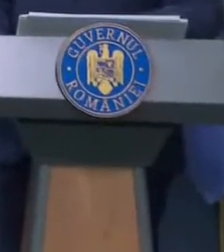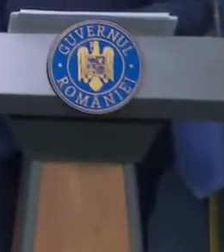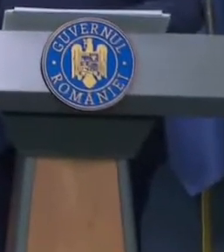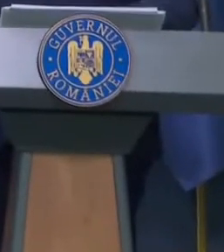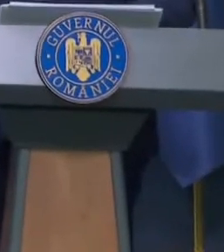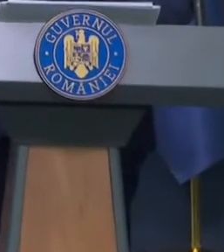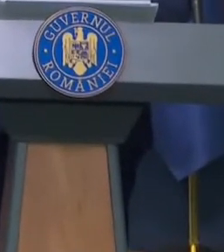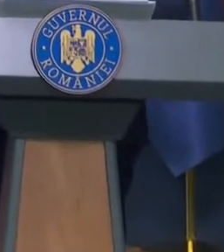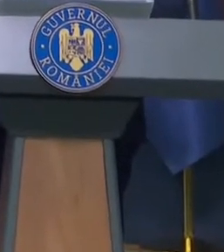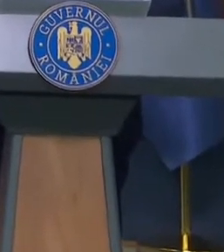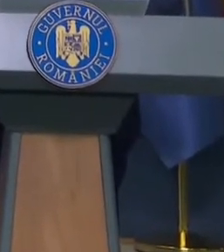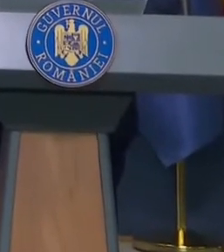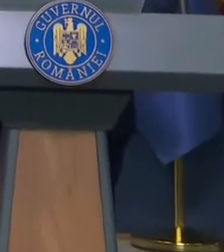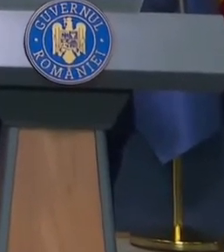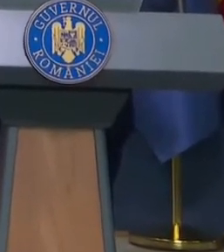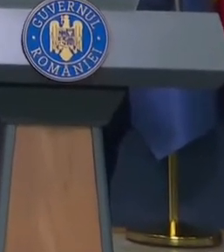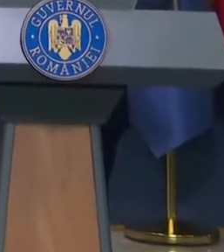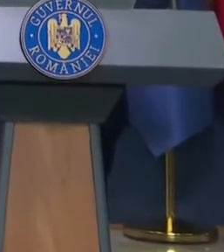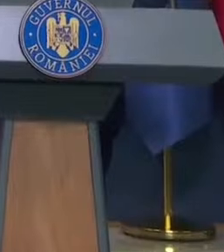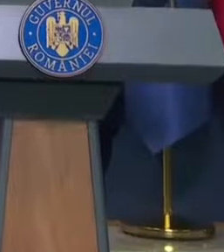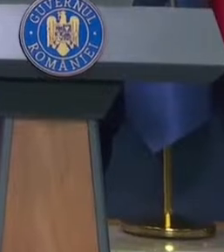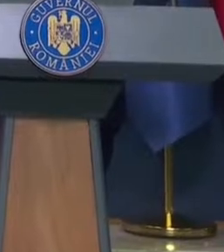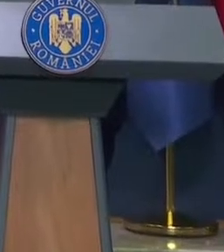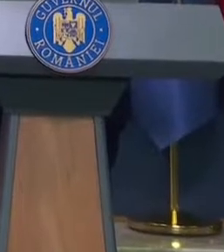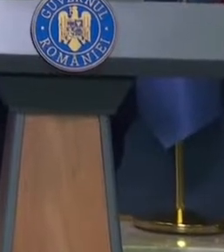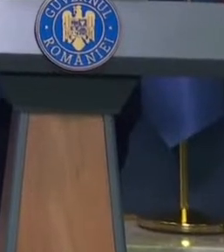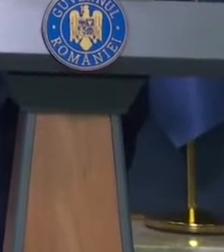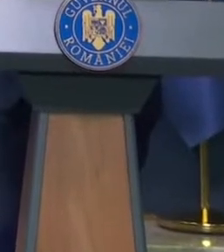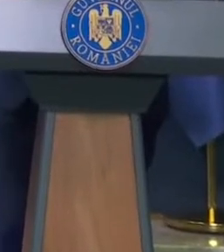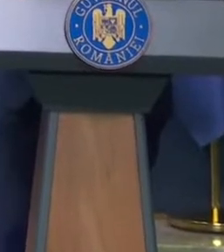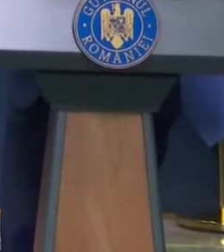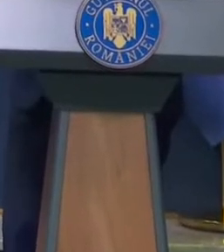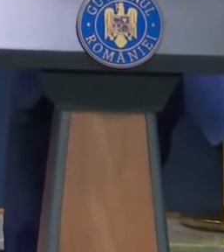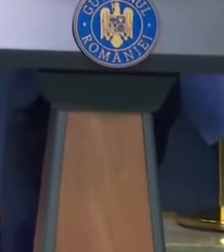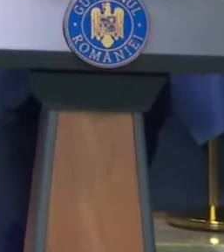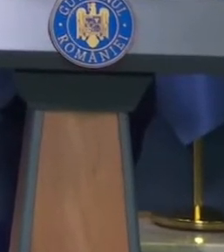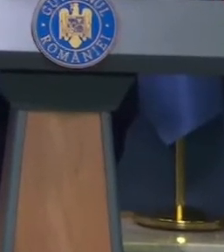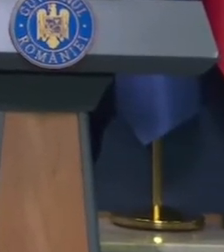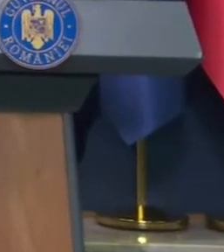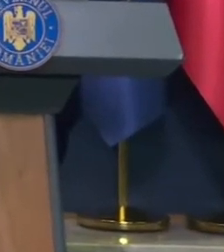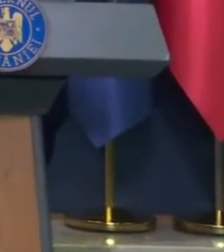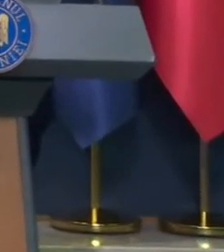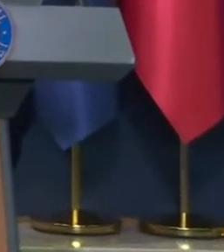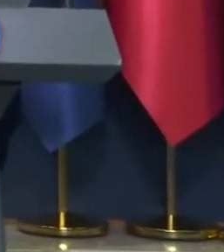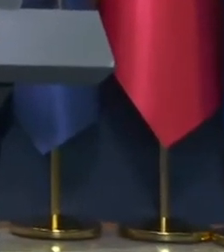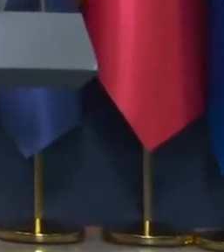domnule ministru. Dacă nu mai sunt alte întrebări, o să trec în revistă câteva dintre